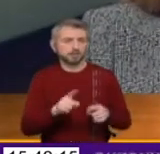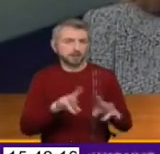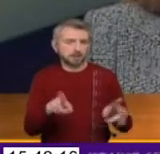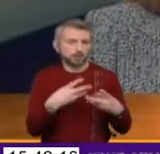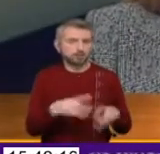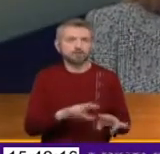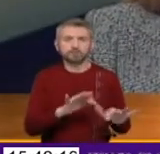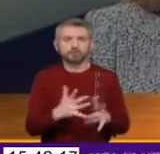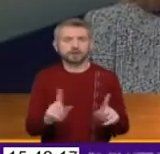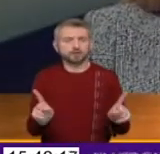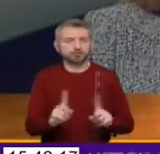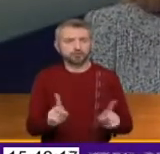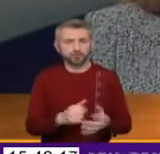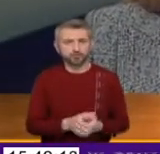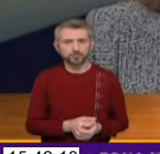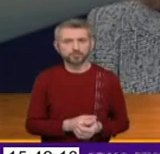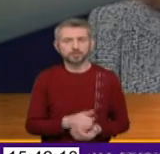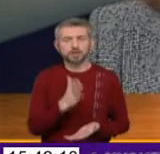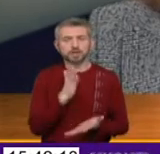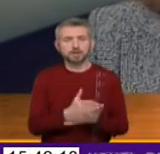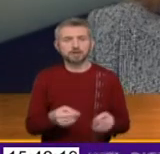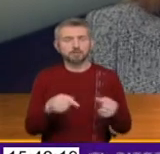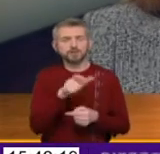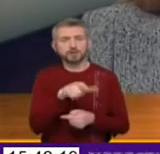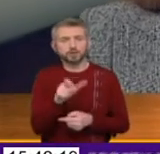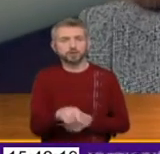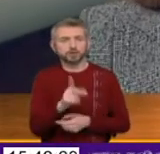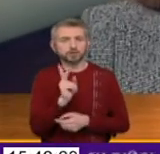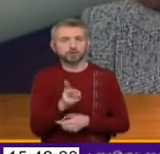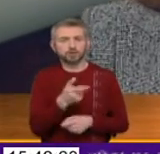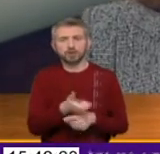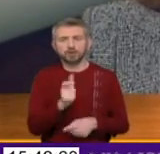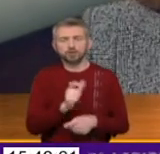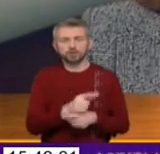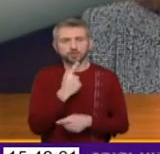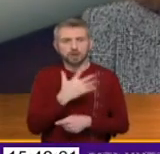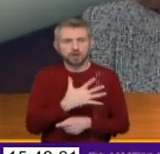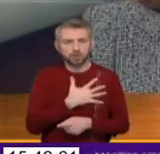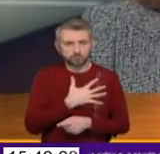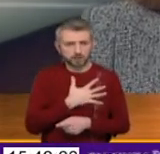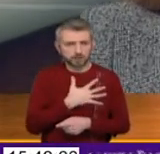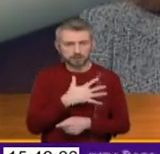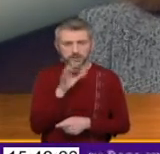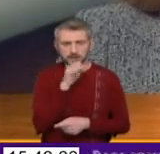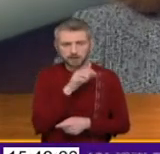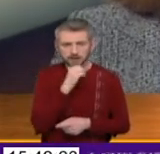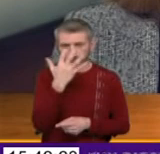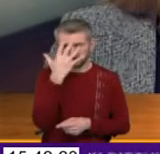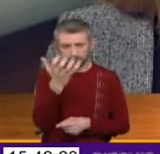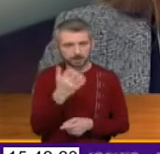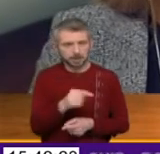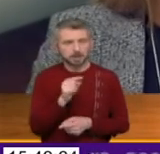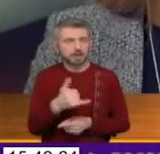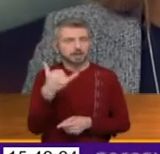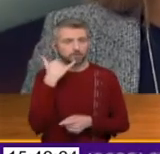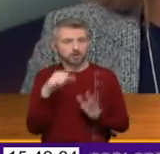Що відбувається? Є певні люди, які дуже люблять красти. Оці телефонні кабелі, їх